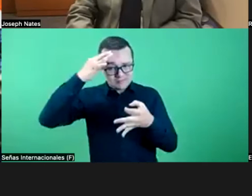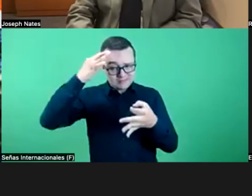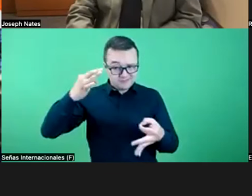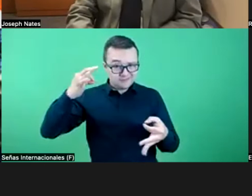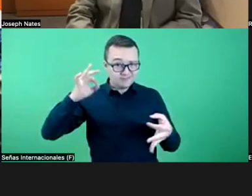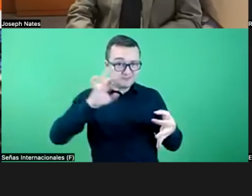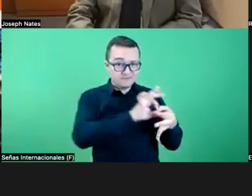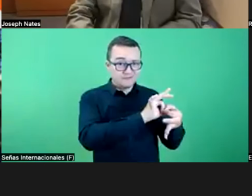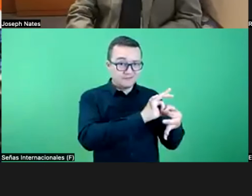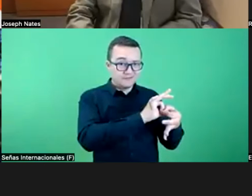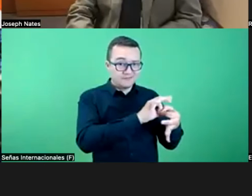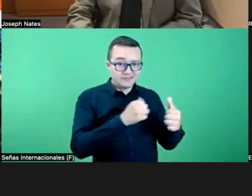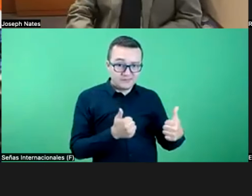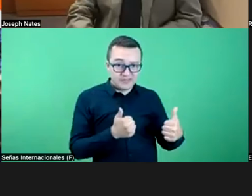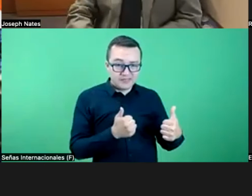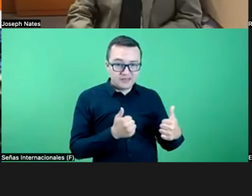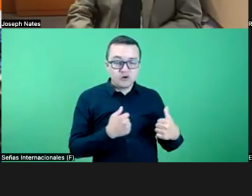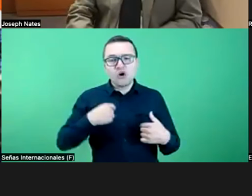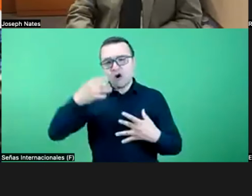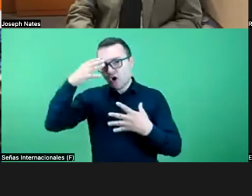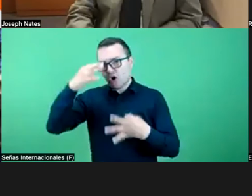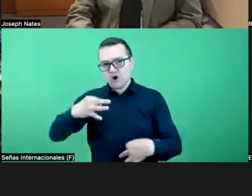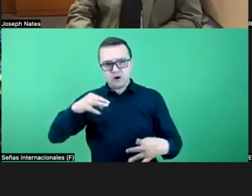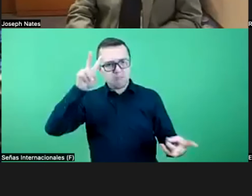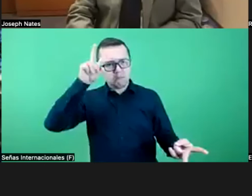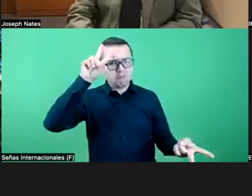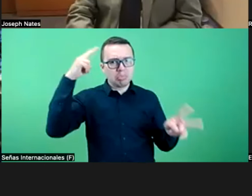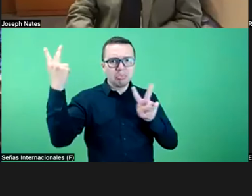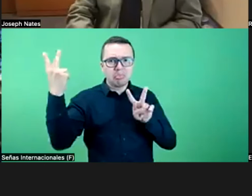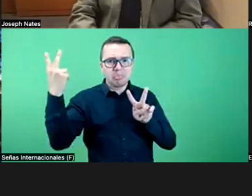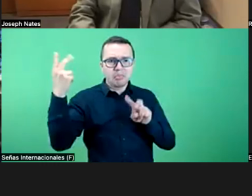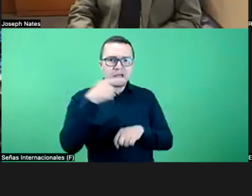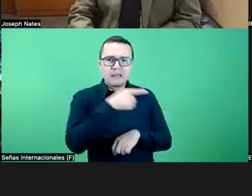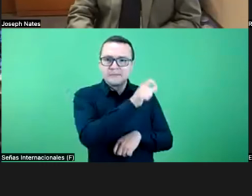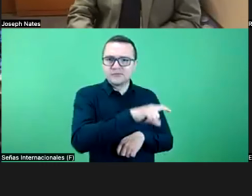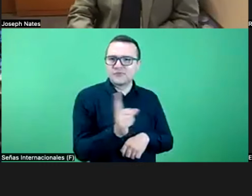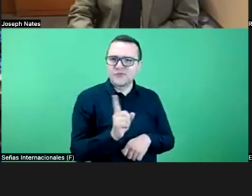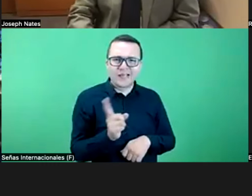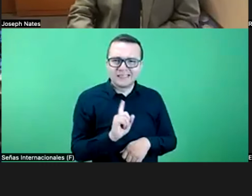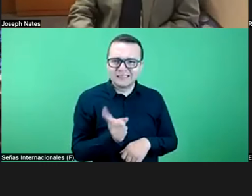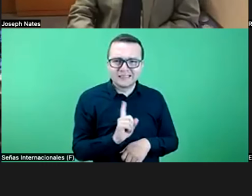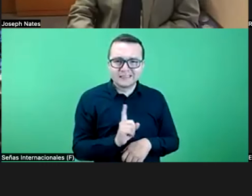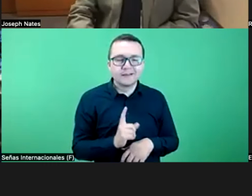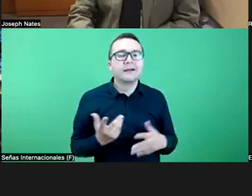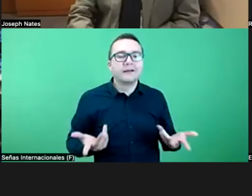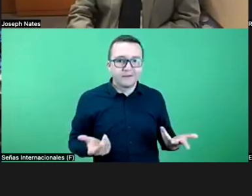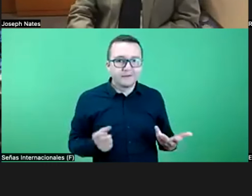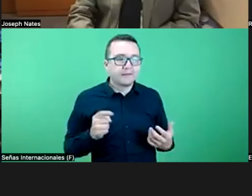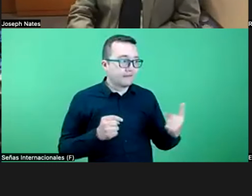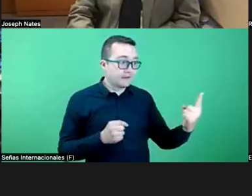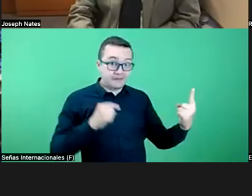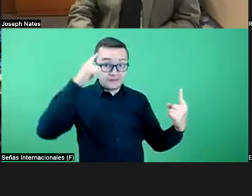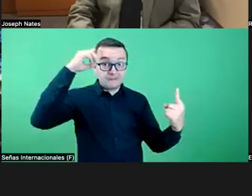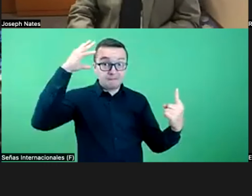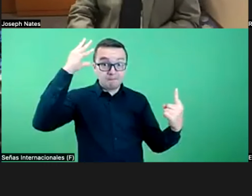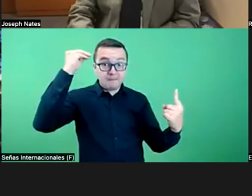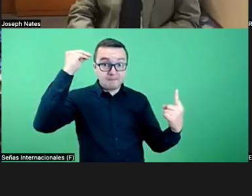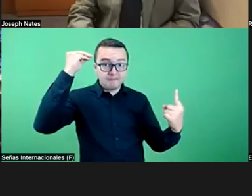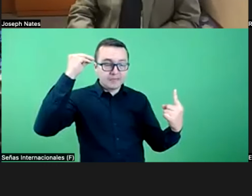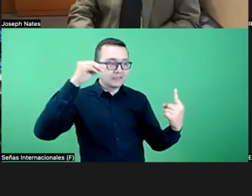souhaits des patients. Si ces souhaits sont mal interprétés, nous devons faire confiance aux proches des